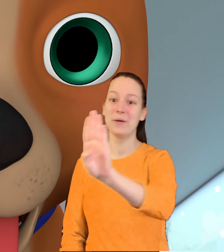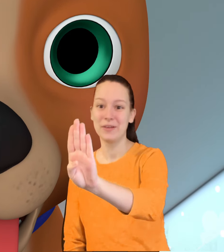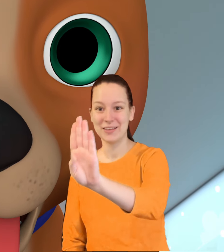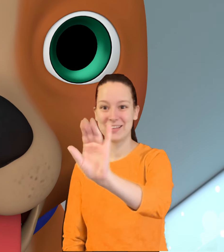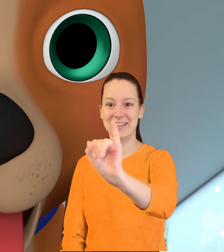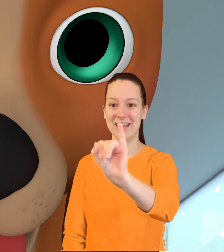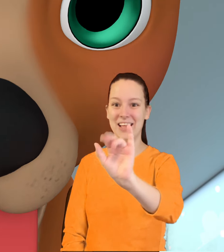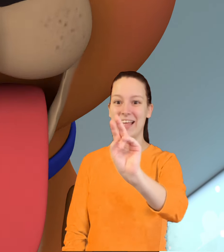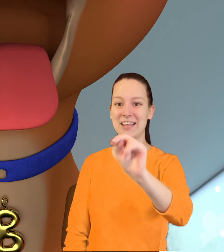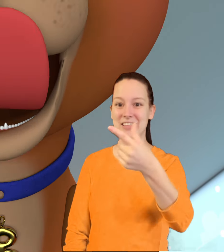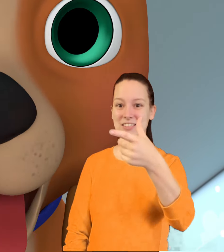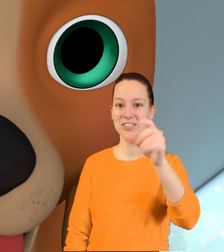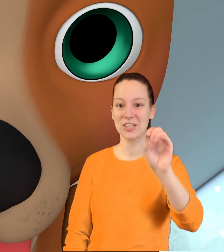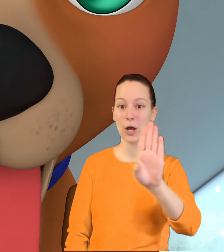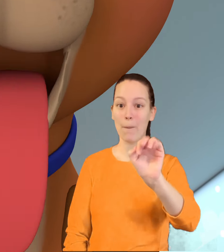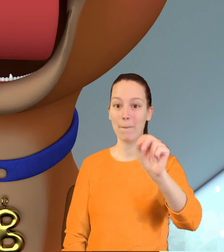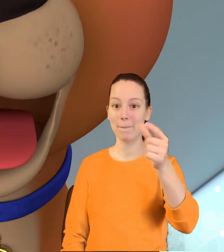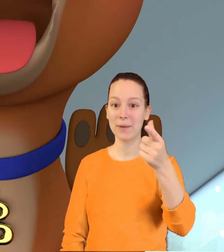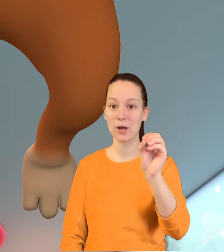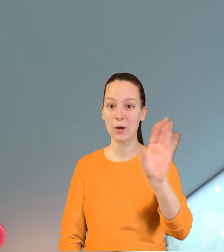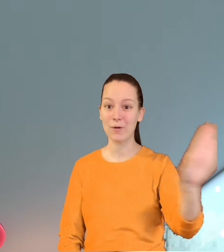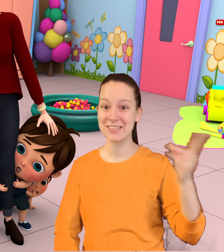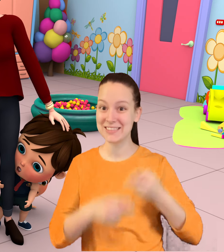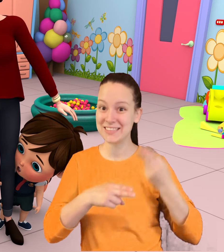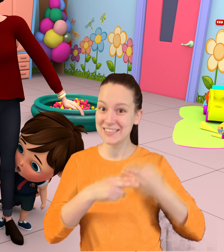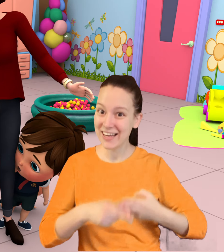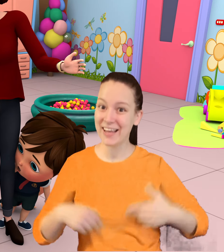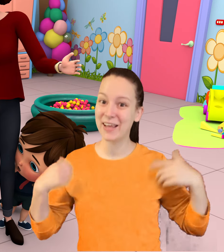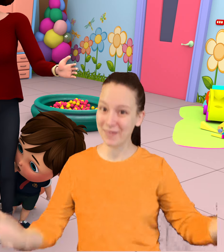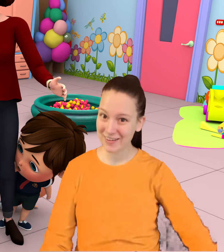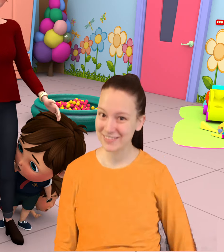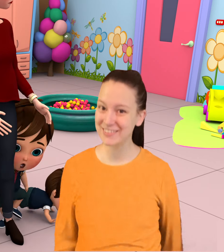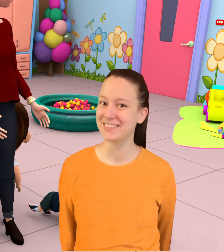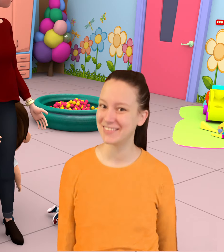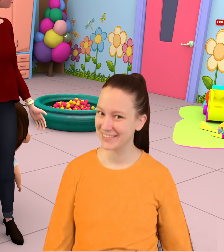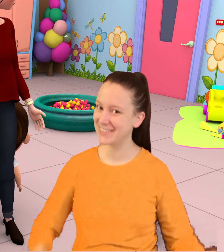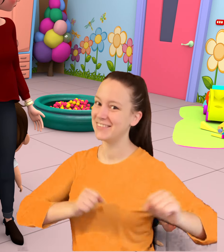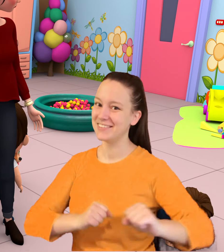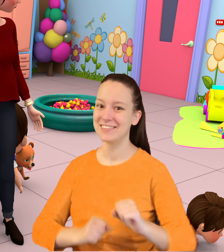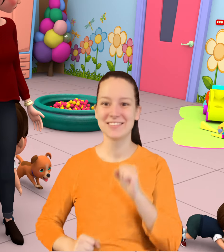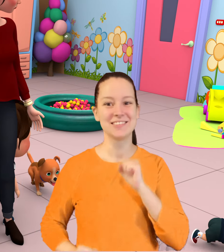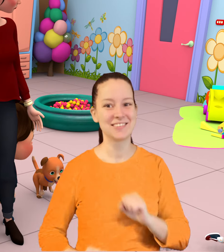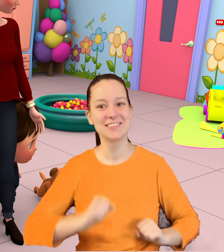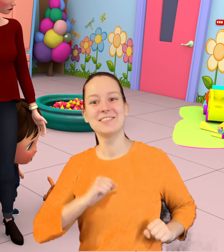NGOBNGO名前はビンゴ